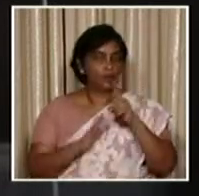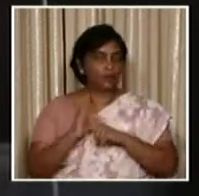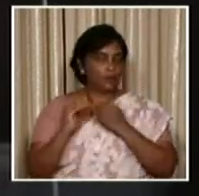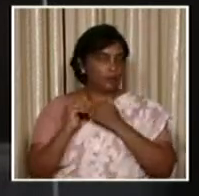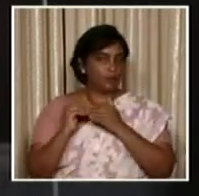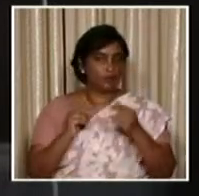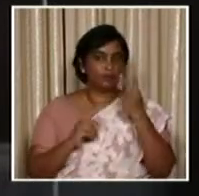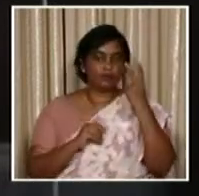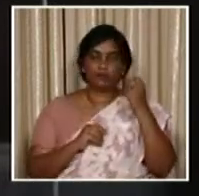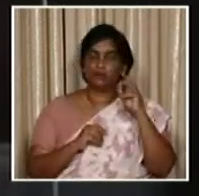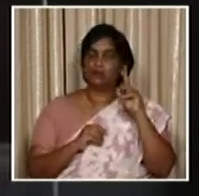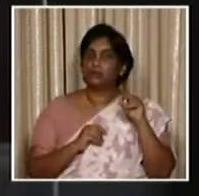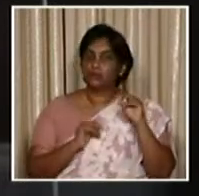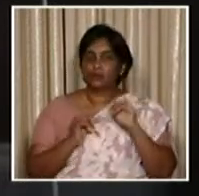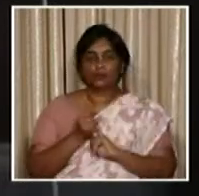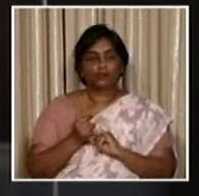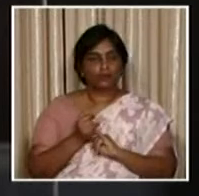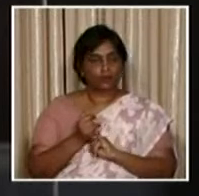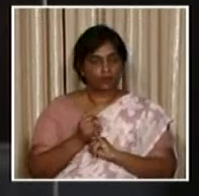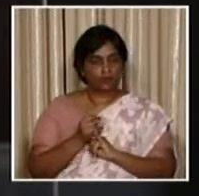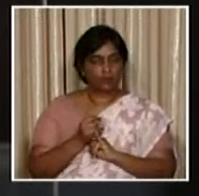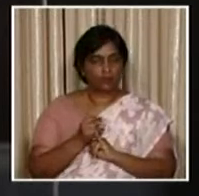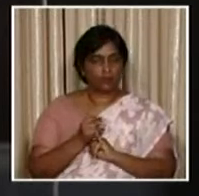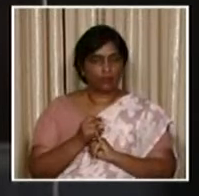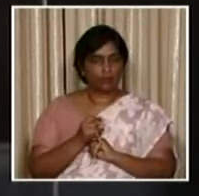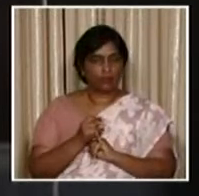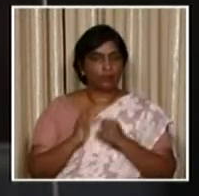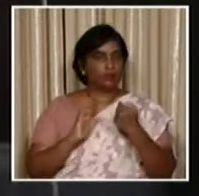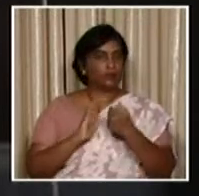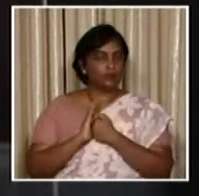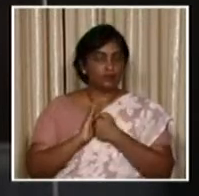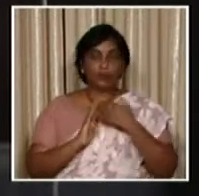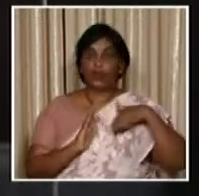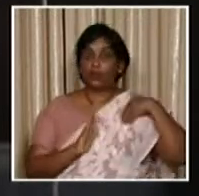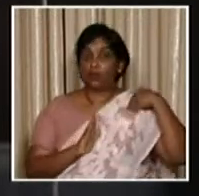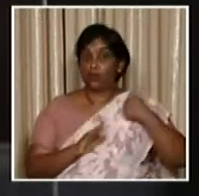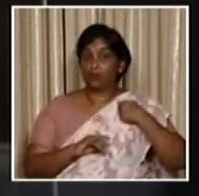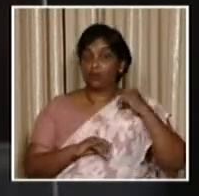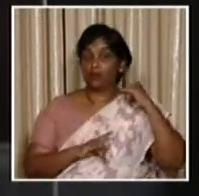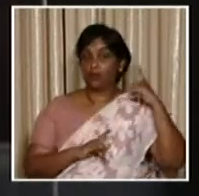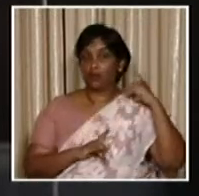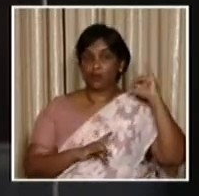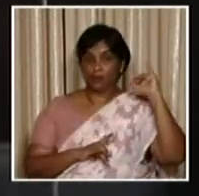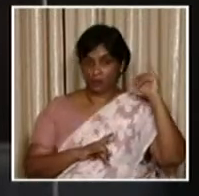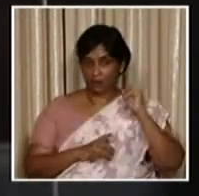indala ya didas ekolah he September rekam negeri Raja apa titik lah itu ya.